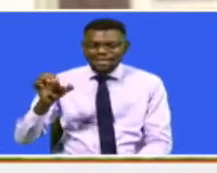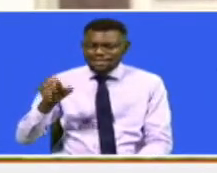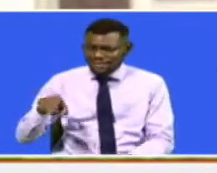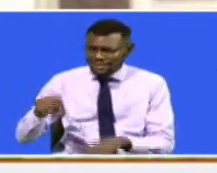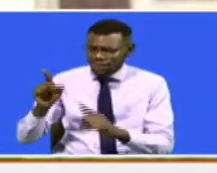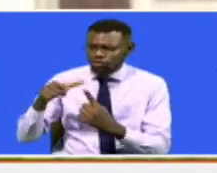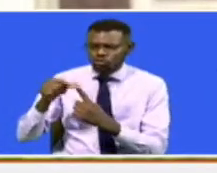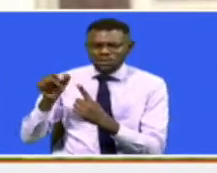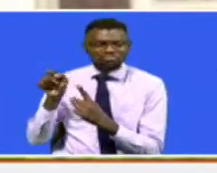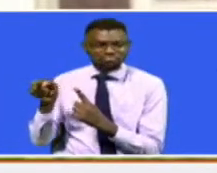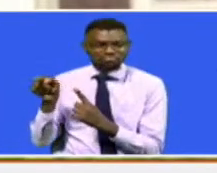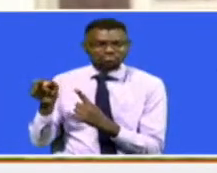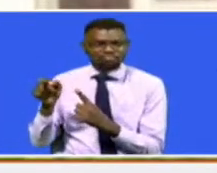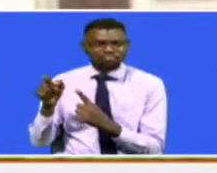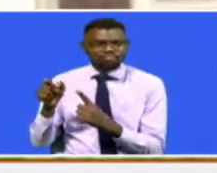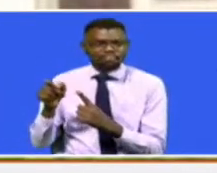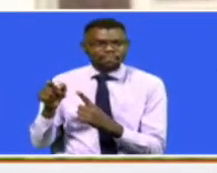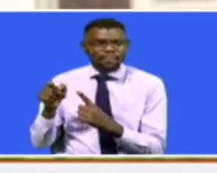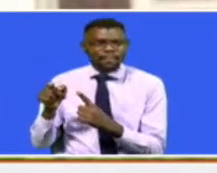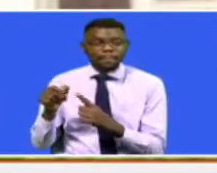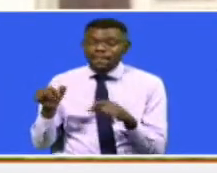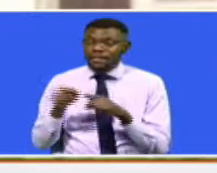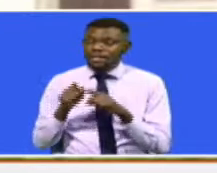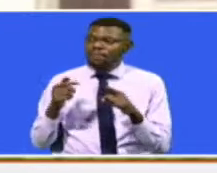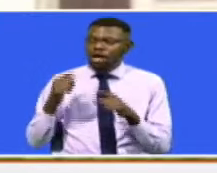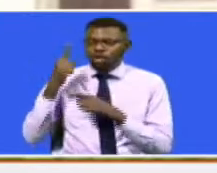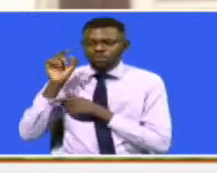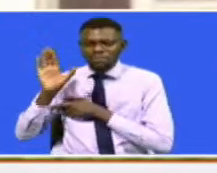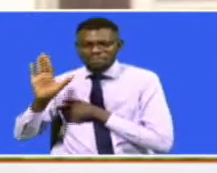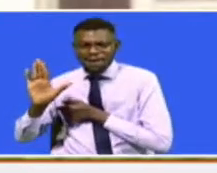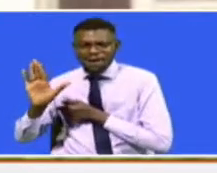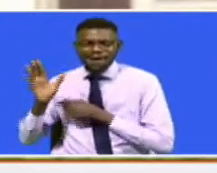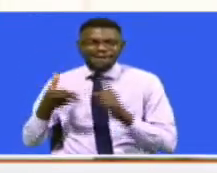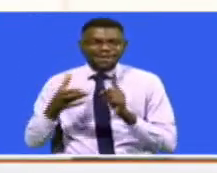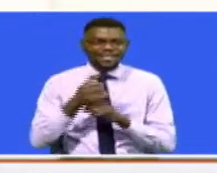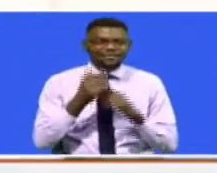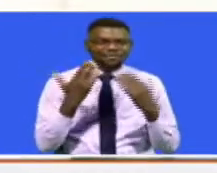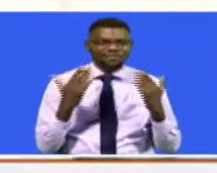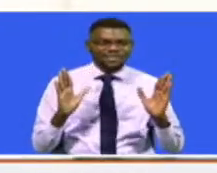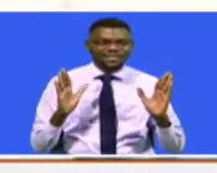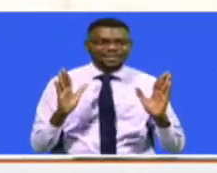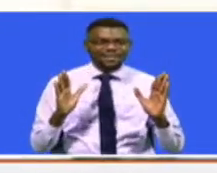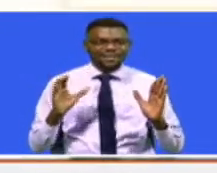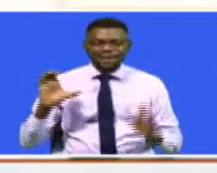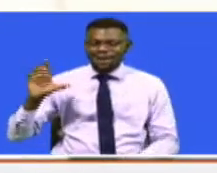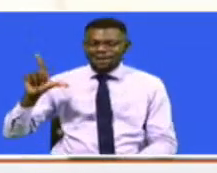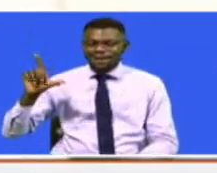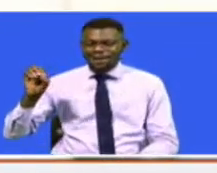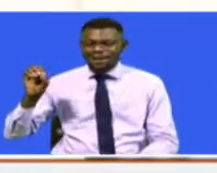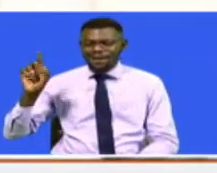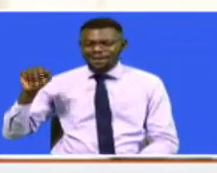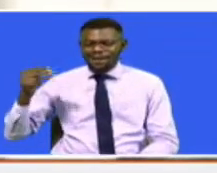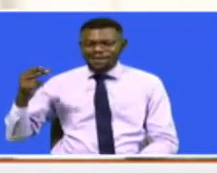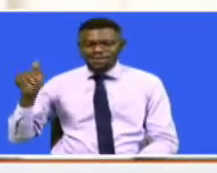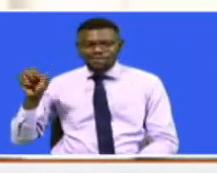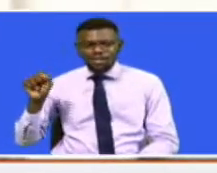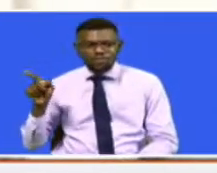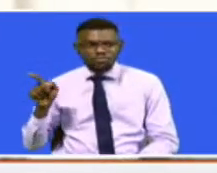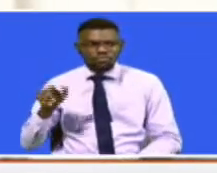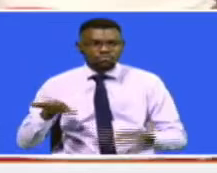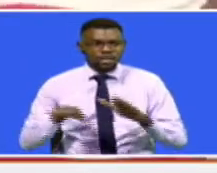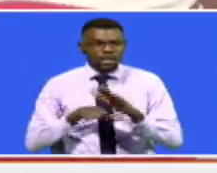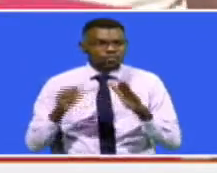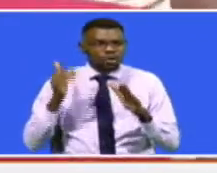alikuwa ameichagua na ni kama dream yake imekuwa fulfilled. Cleophas Mutahi, naibu mwalimu mkuu wa shule hii,